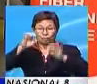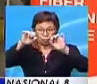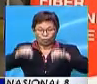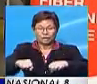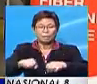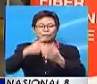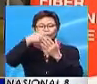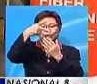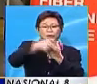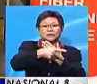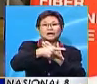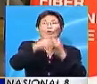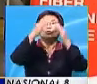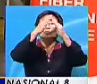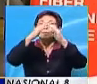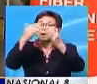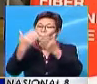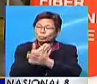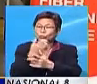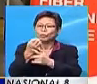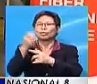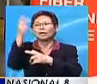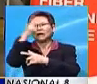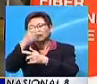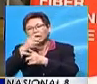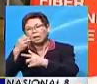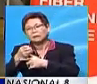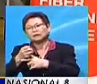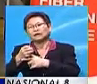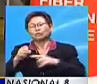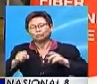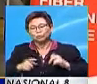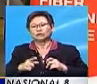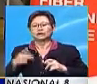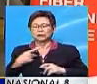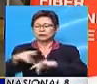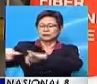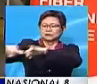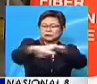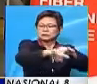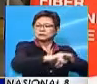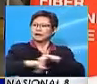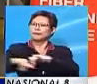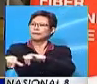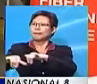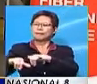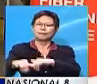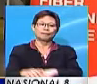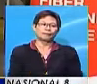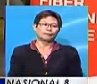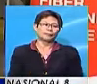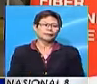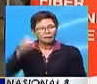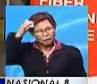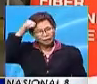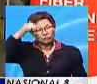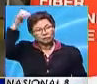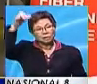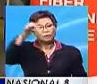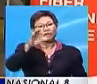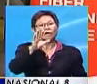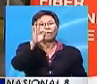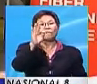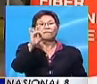bawah kerajaan swasta ataupun milik kerajaan kita nak jadi standard Jadi konsep F ni